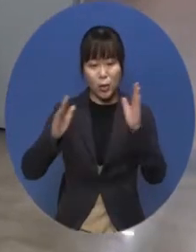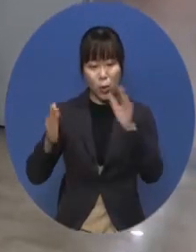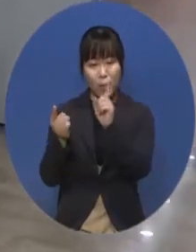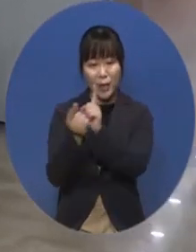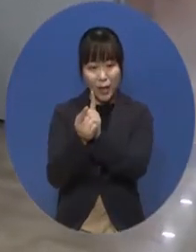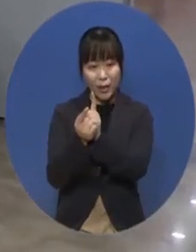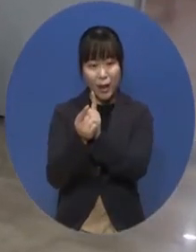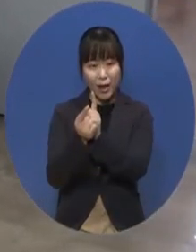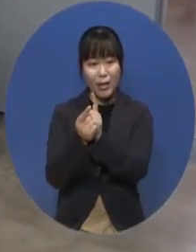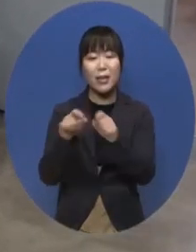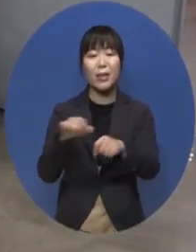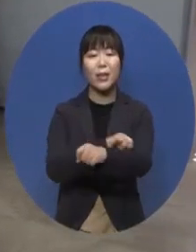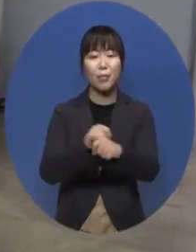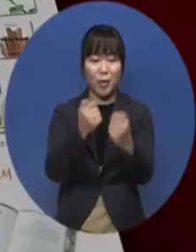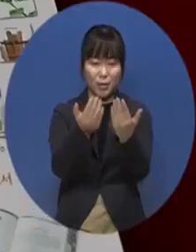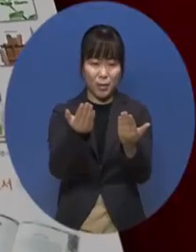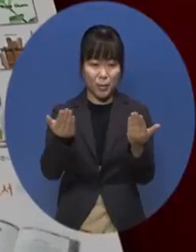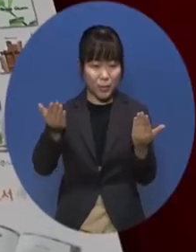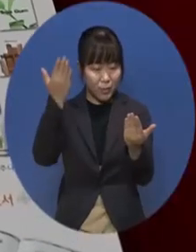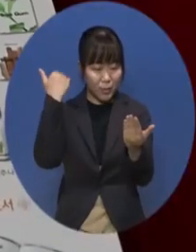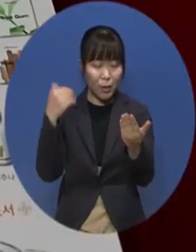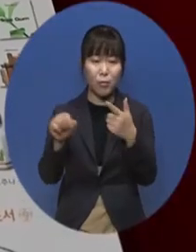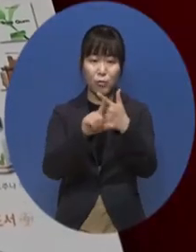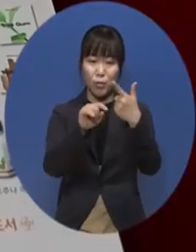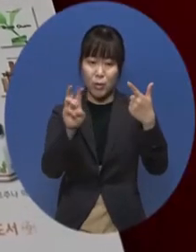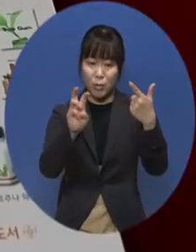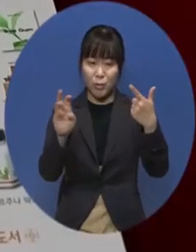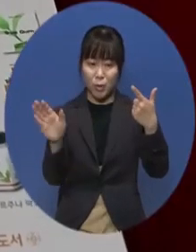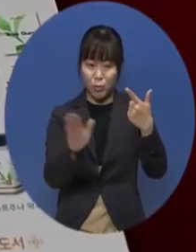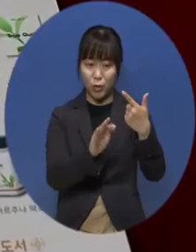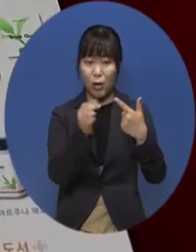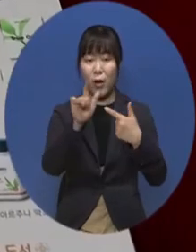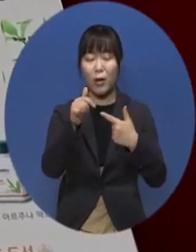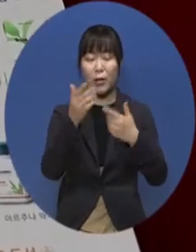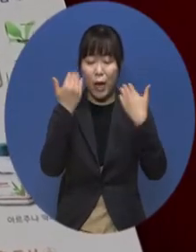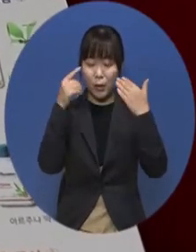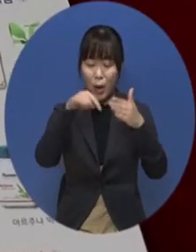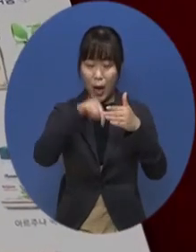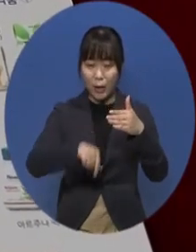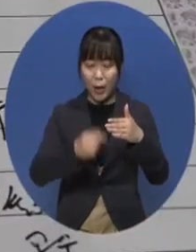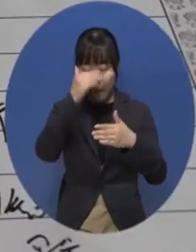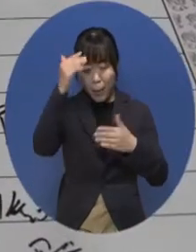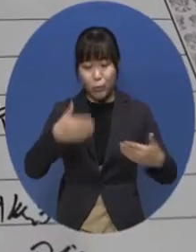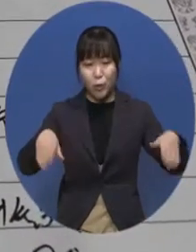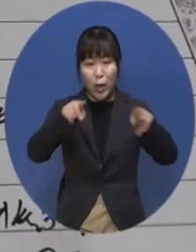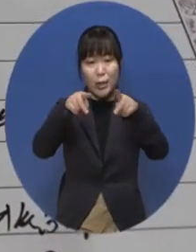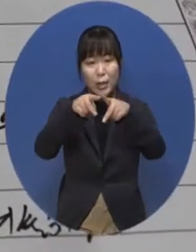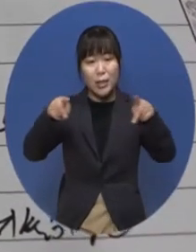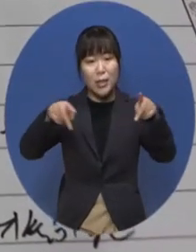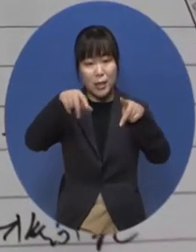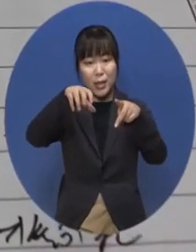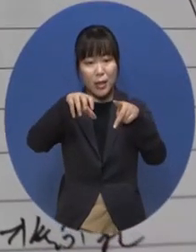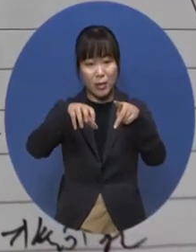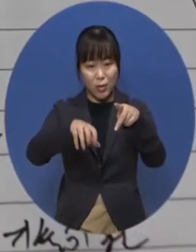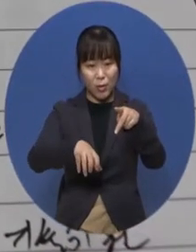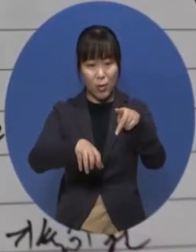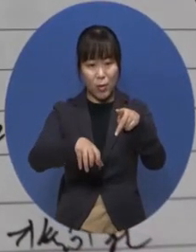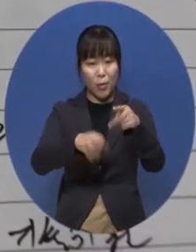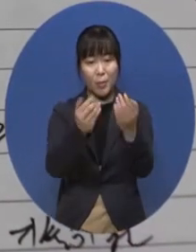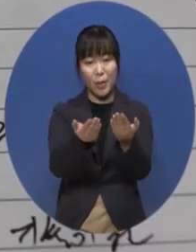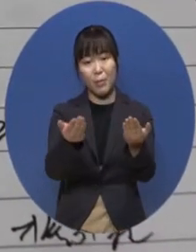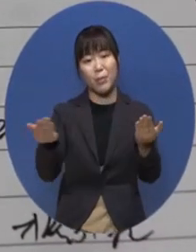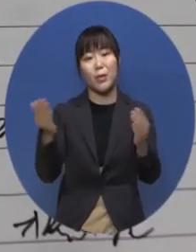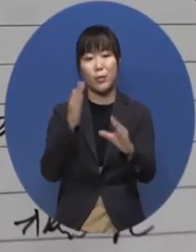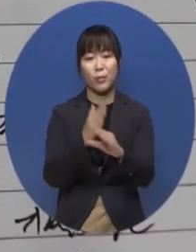만나다 특별전을 지난달 30일부터 학내 박물관 2층 기획전시실에서 전시를